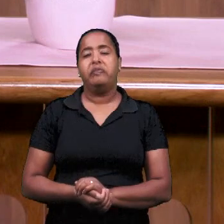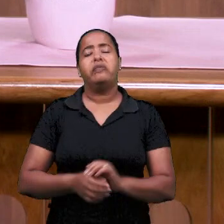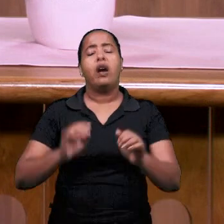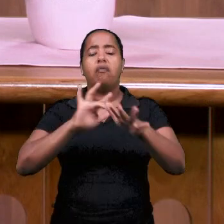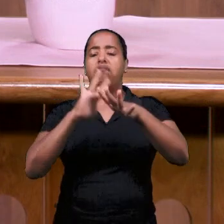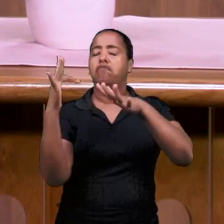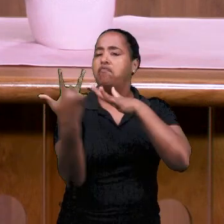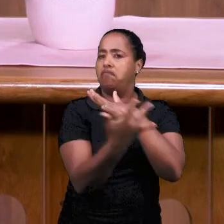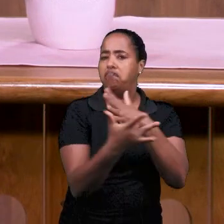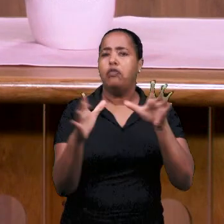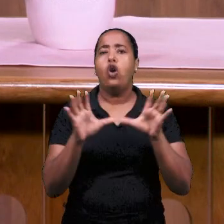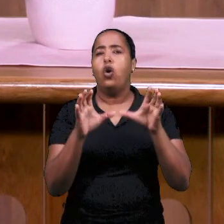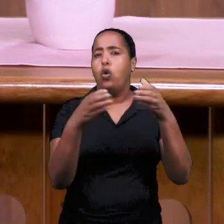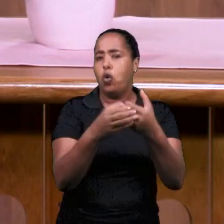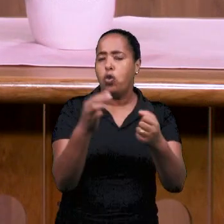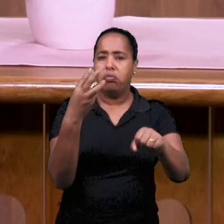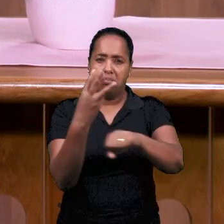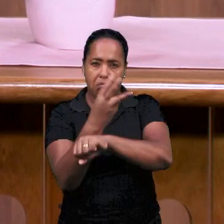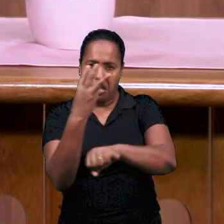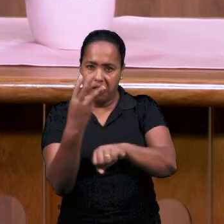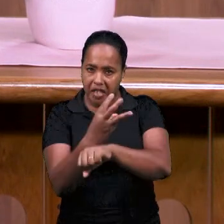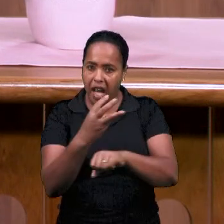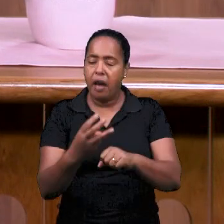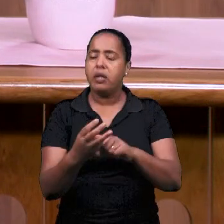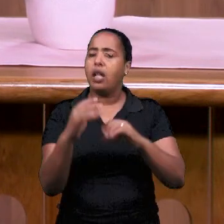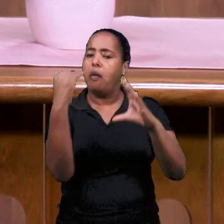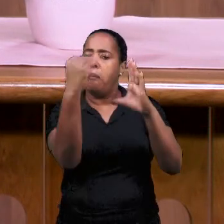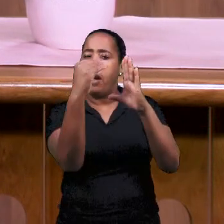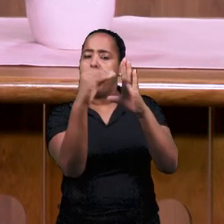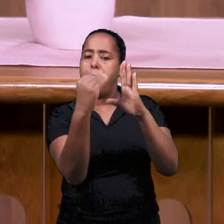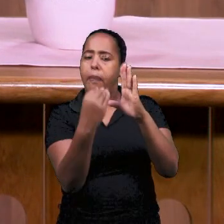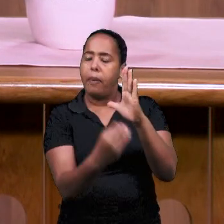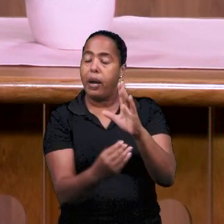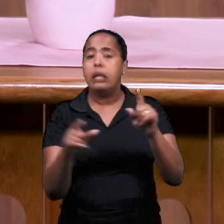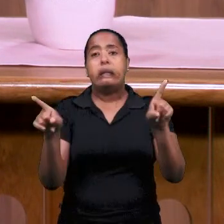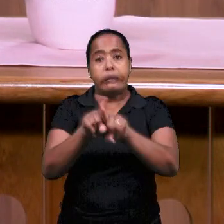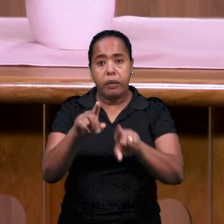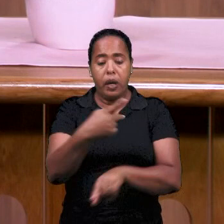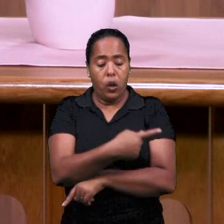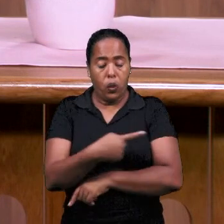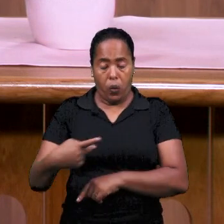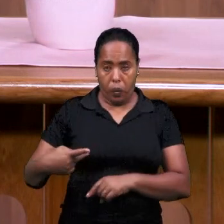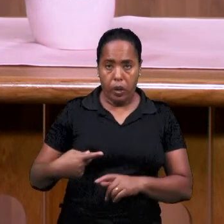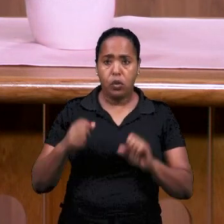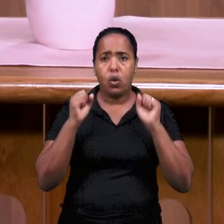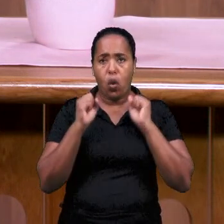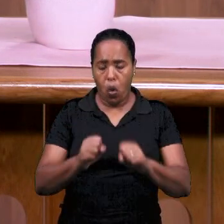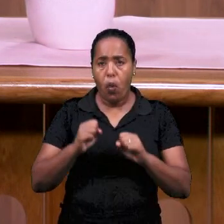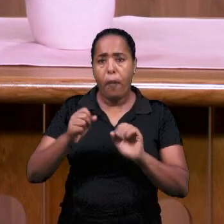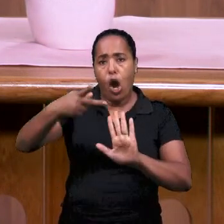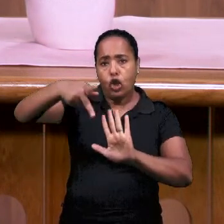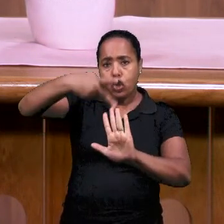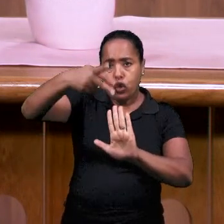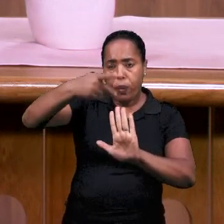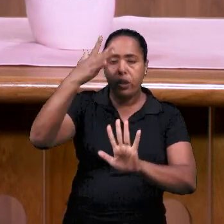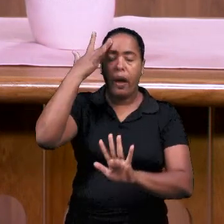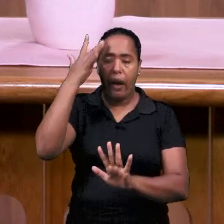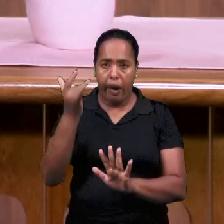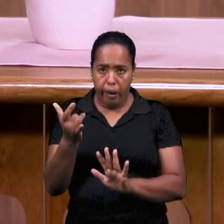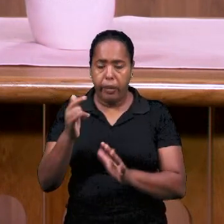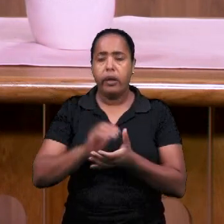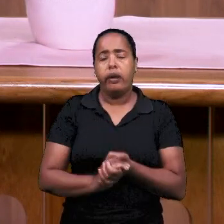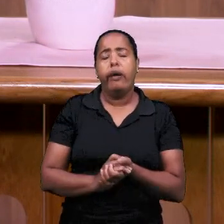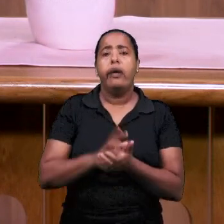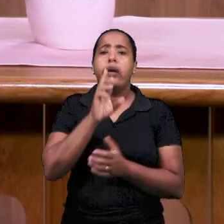Seront envoyées dans les réseaux sociaux de le groupe WhatsApp d'ici à quelques instants et les pasteurs pourront aller chercher dans le portail